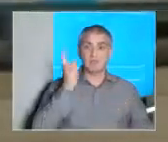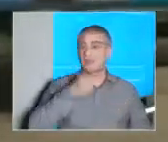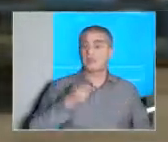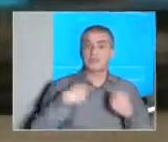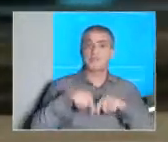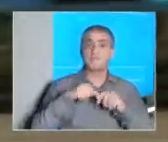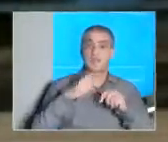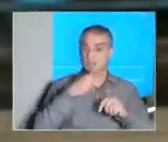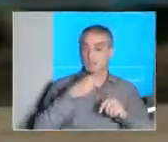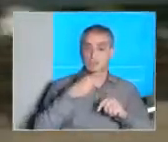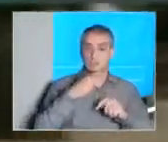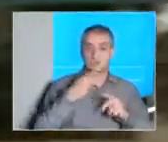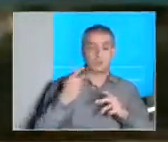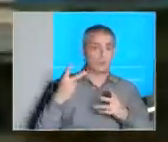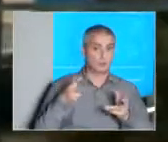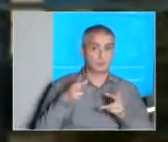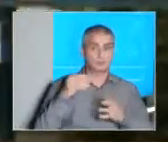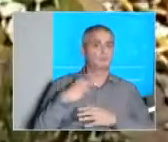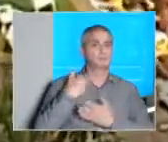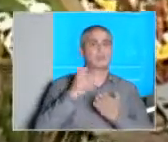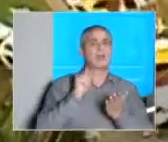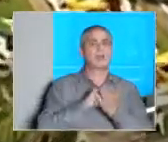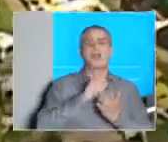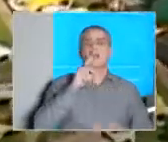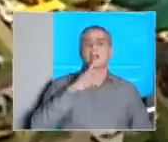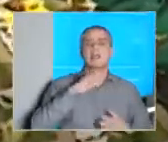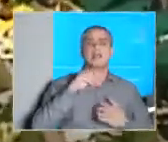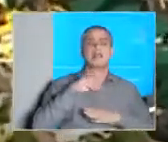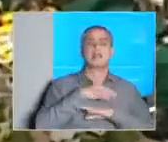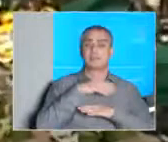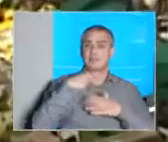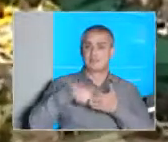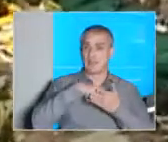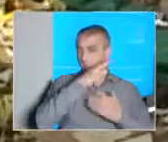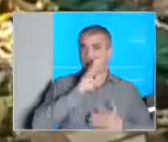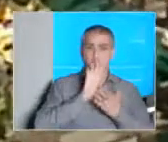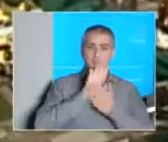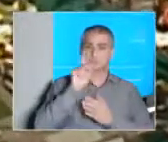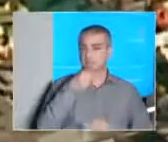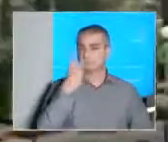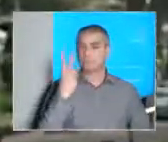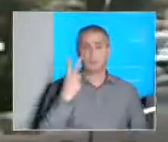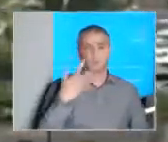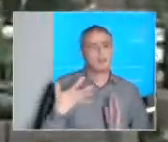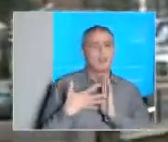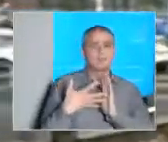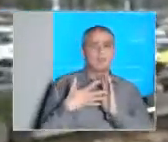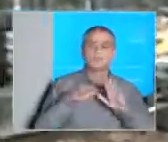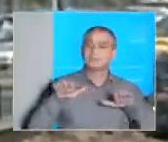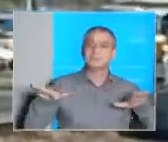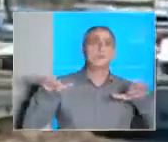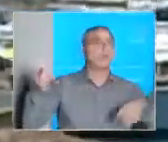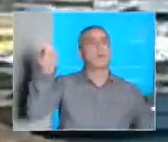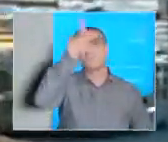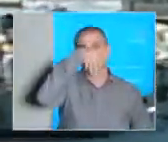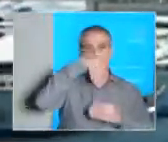את ועדת האורחים לקדם את תמ"א 15-2. זו אותה תמ"א שתכליתה לבדוק פריסת שדות